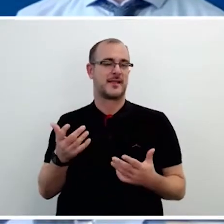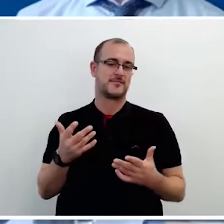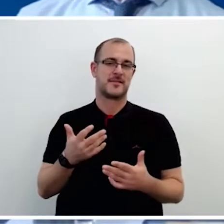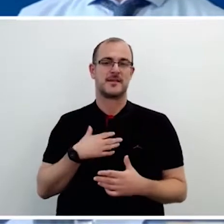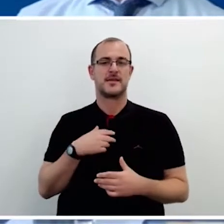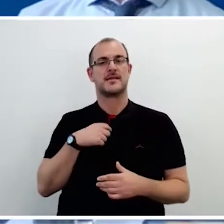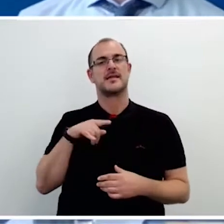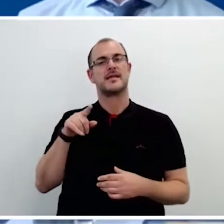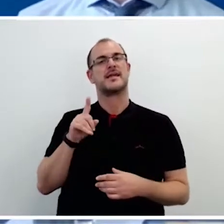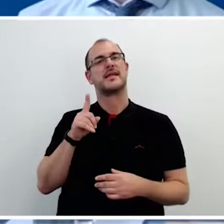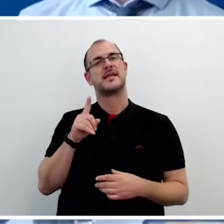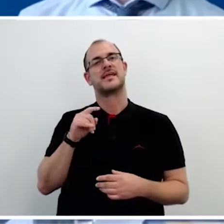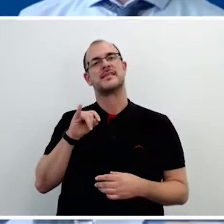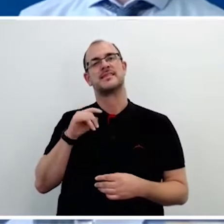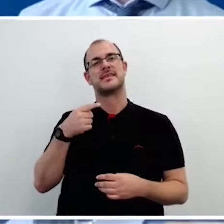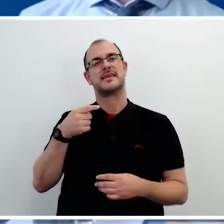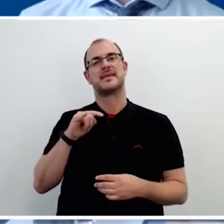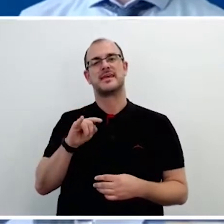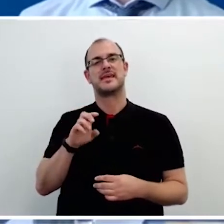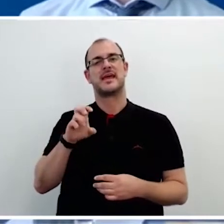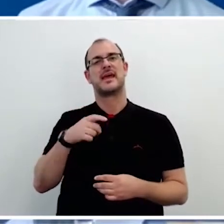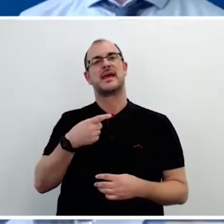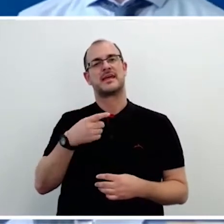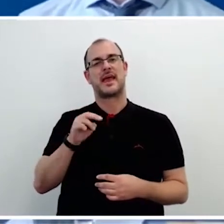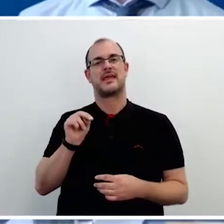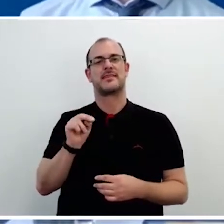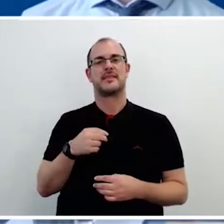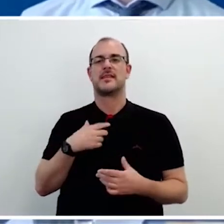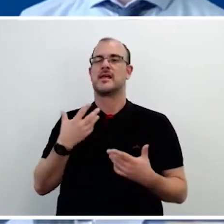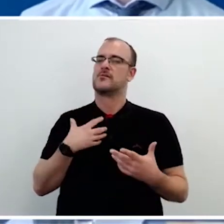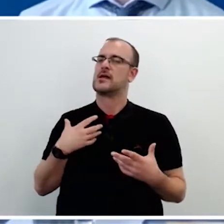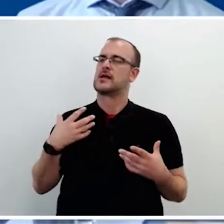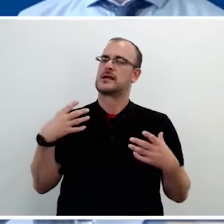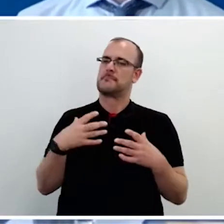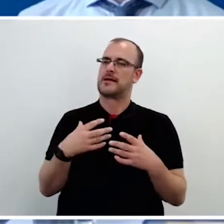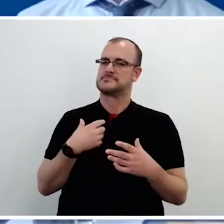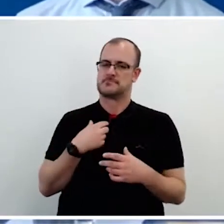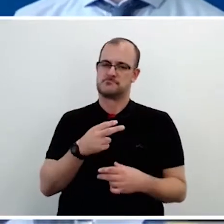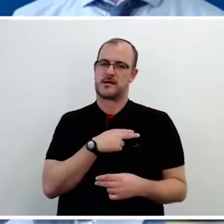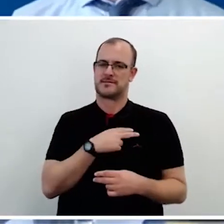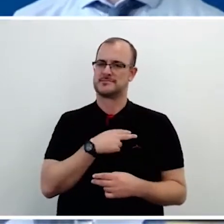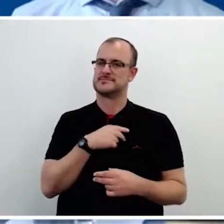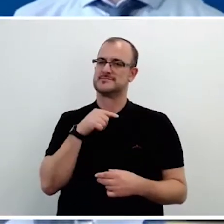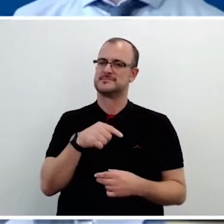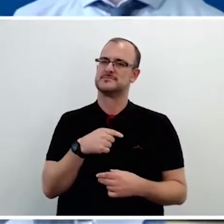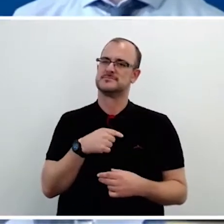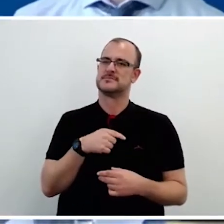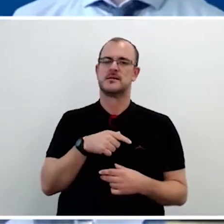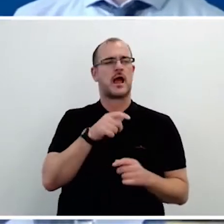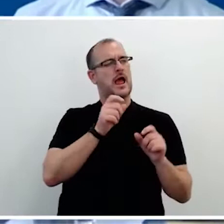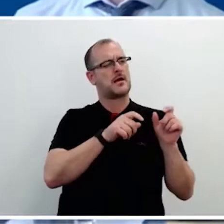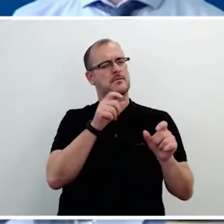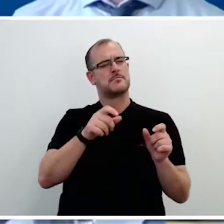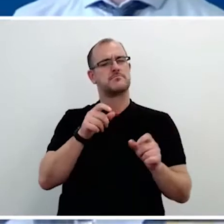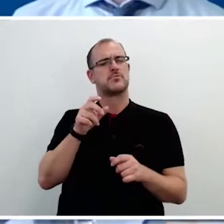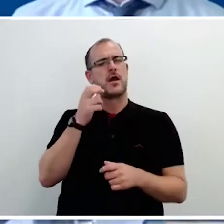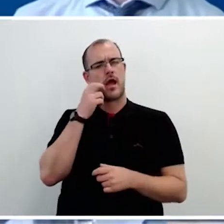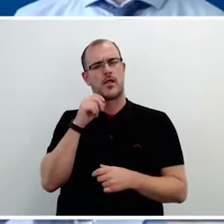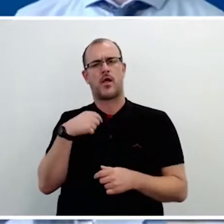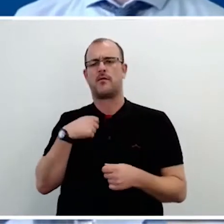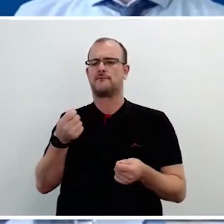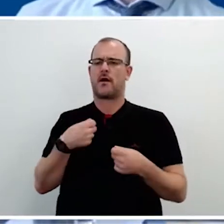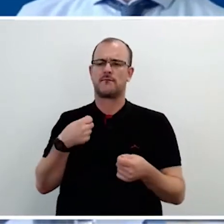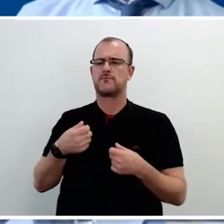wurde für das Projekt DigiGen, Generationen gestalten, Digitalisierung gemeinsam ausgezeichnet. Und in dem Projekt haben wir ältere Bürger aus Hessen, also aus Frankfurt